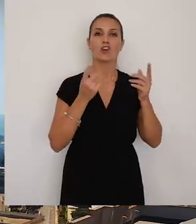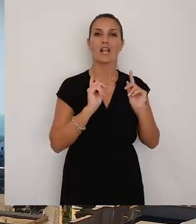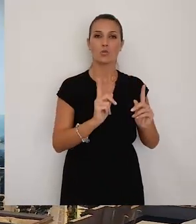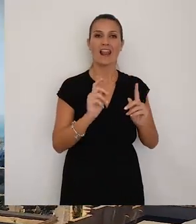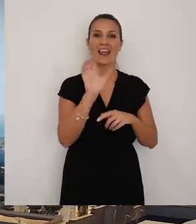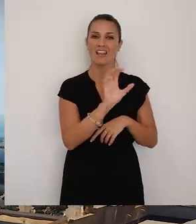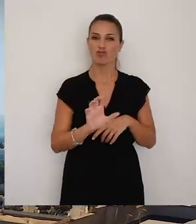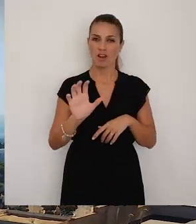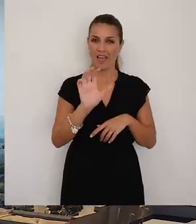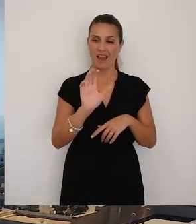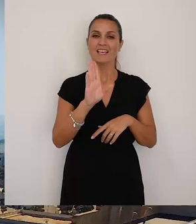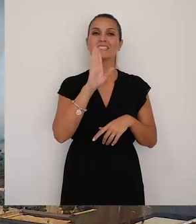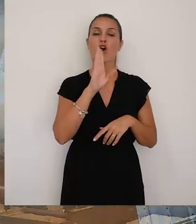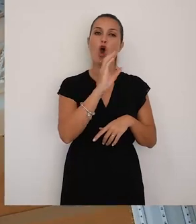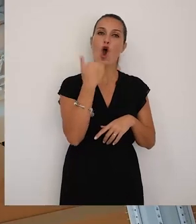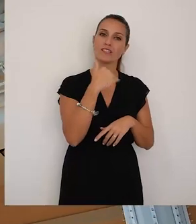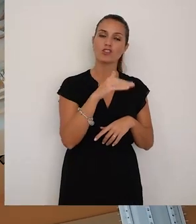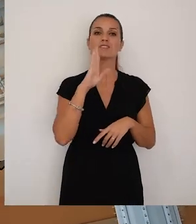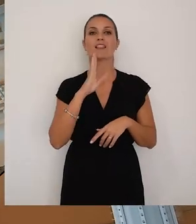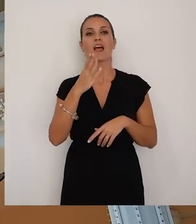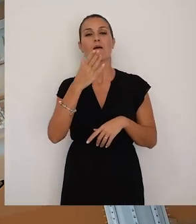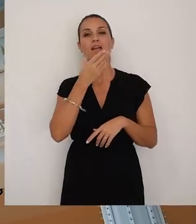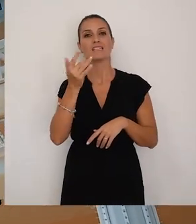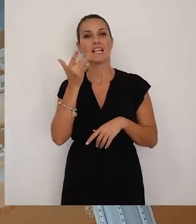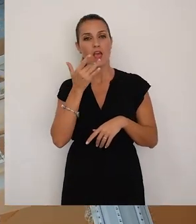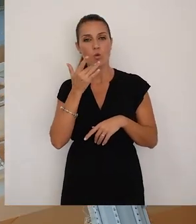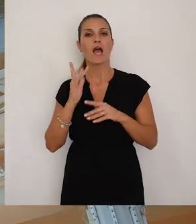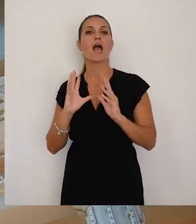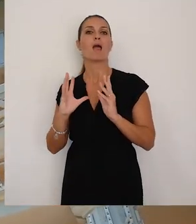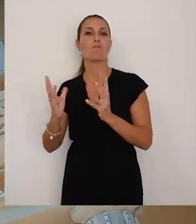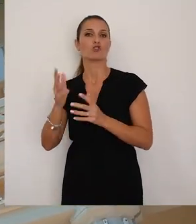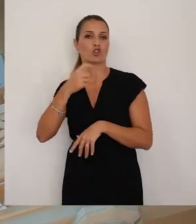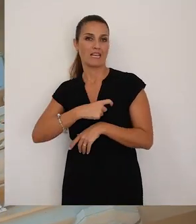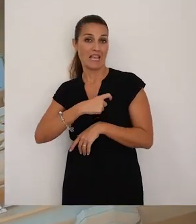Regionale Costa Otranto, Santa Maria di Leuca e Bosco di Tricase.